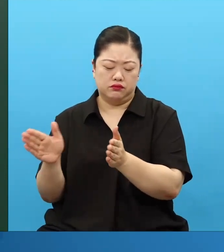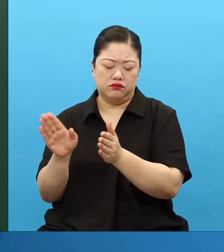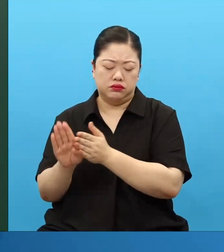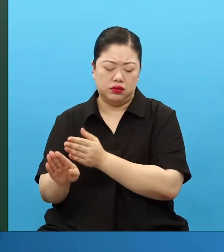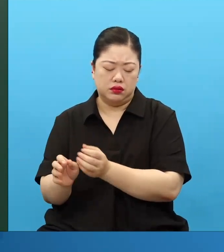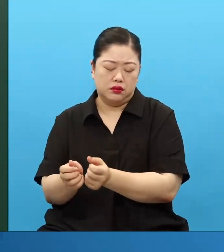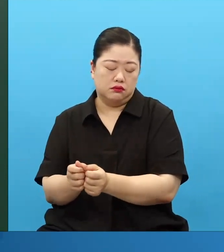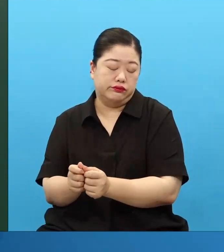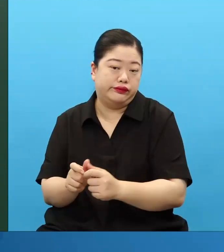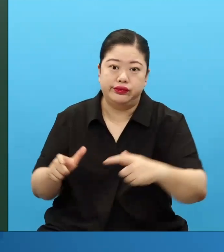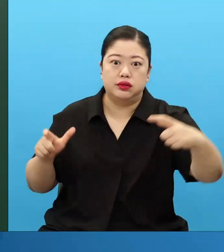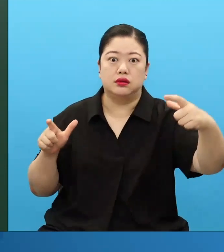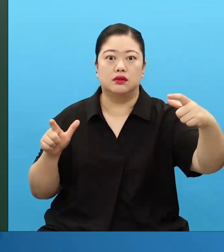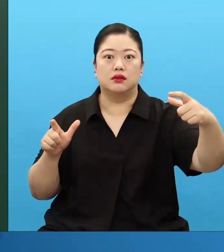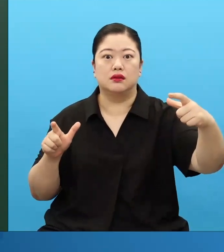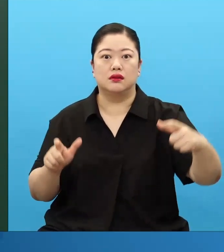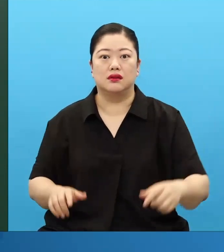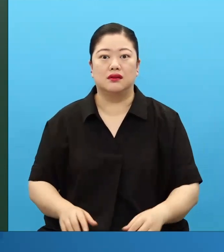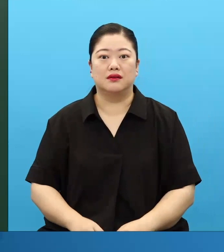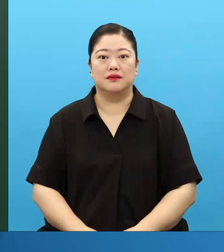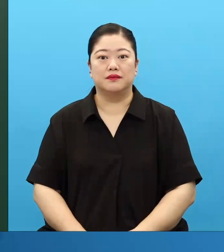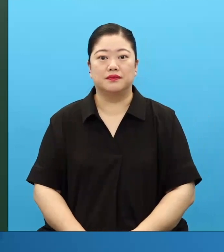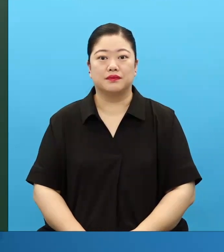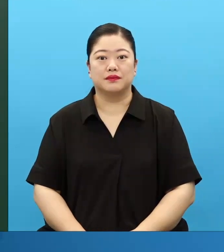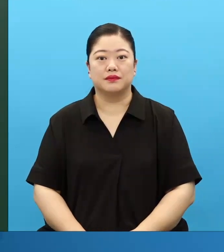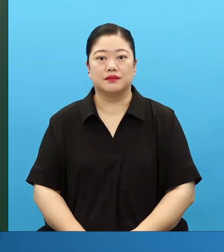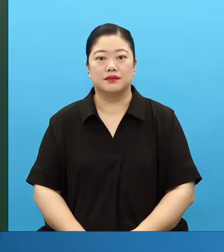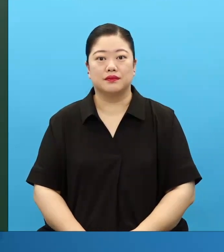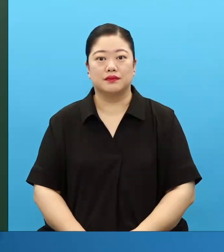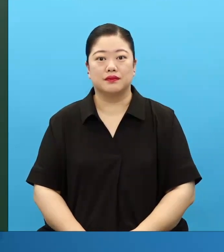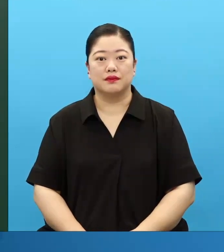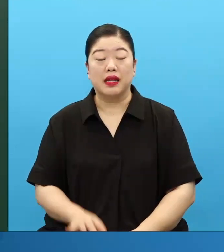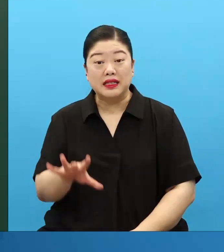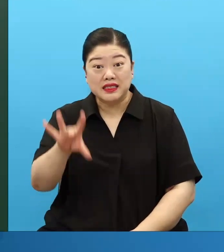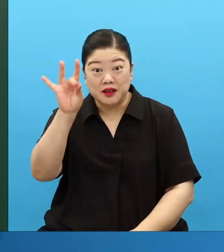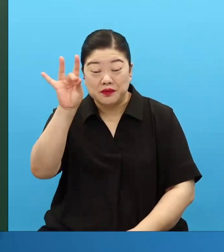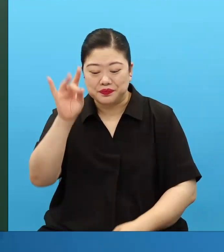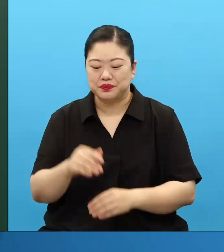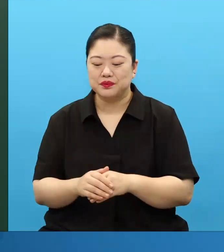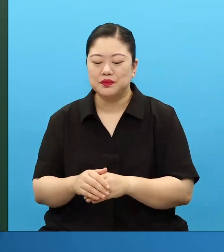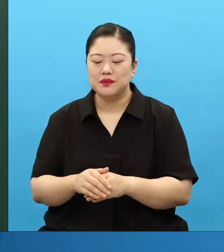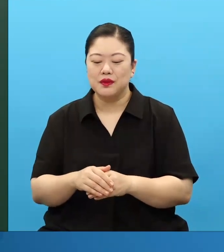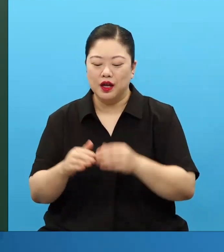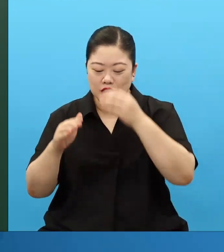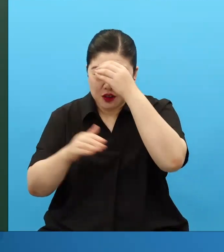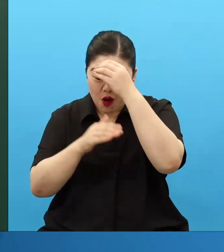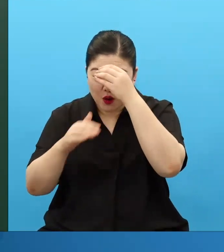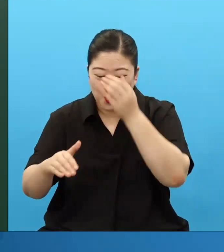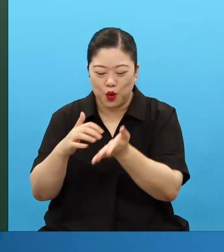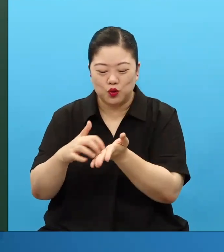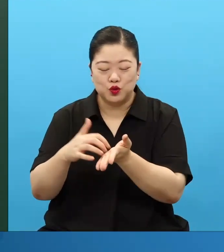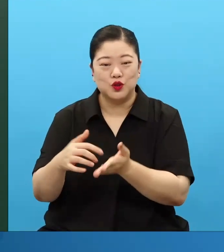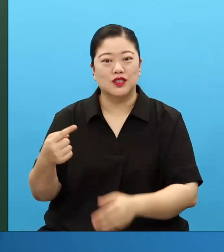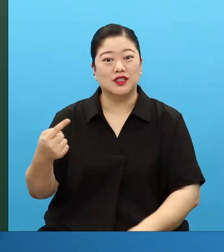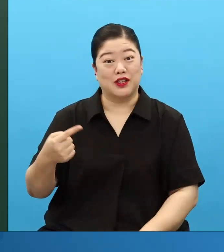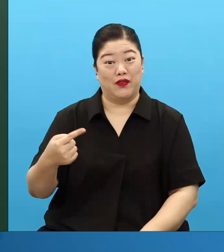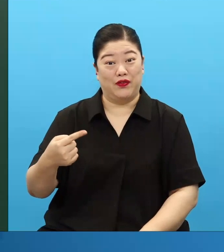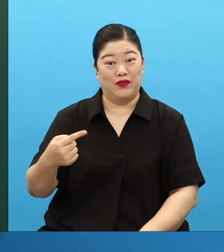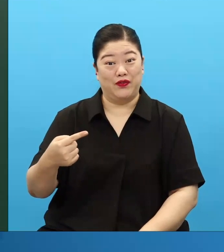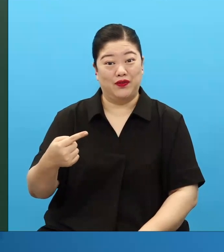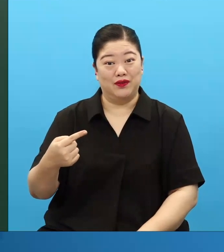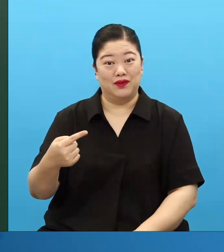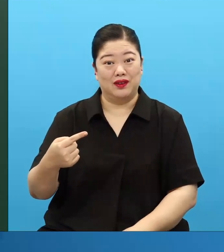these 3 courtyards will arise. 하나님이 처음부터 약속하셨어요. That from the beginning God promised. 하나님의